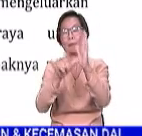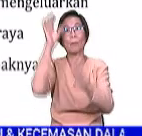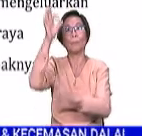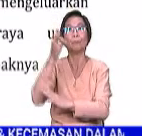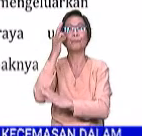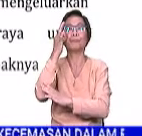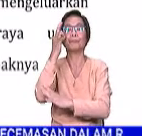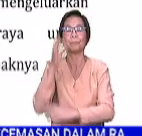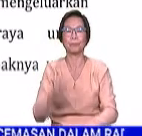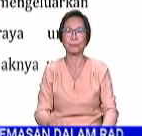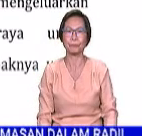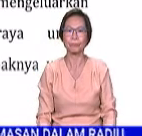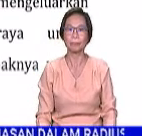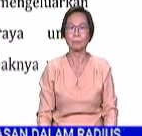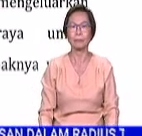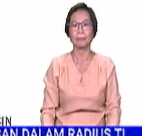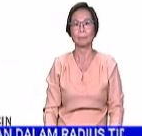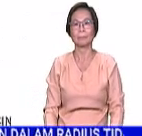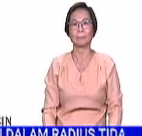persekutuan